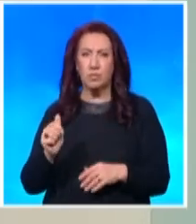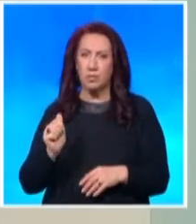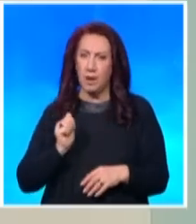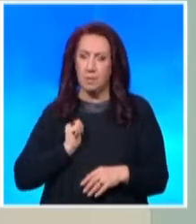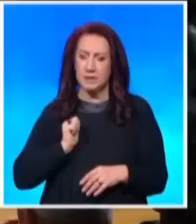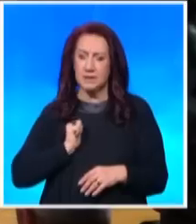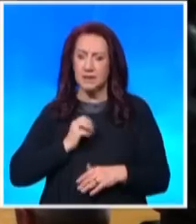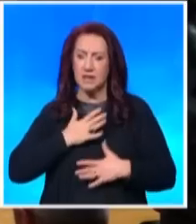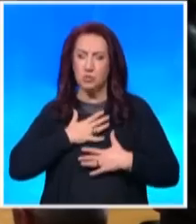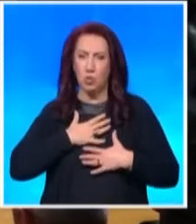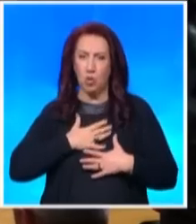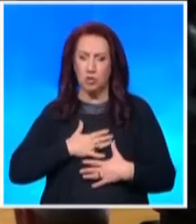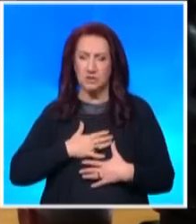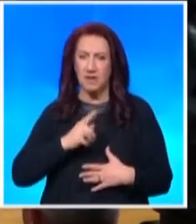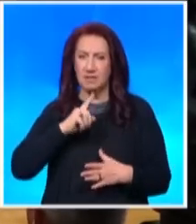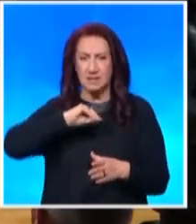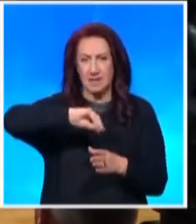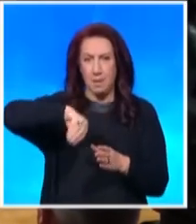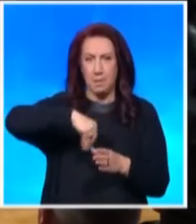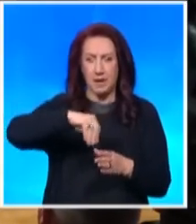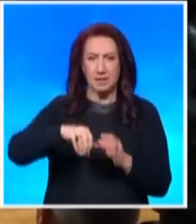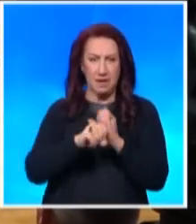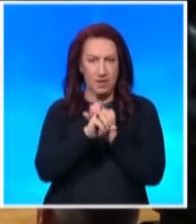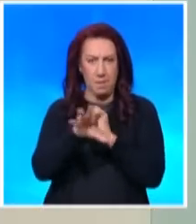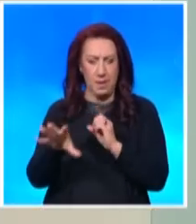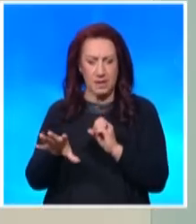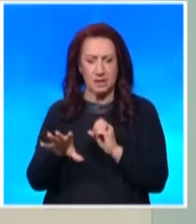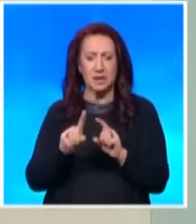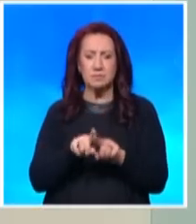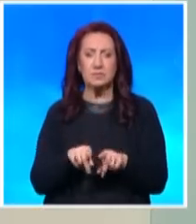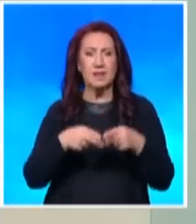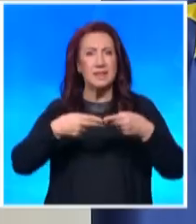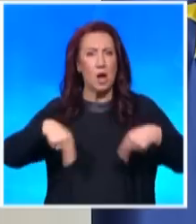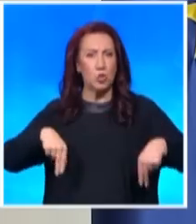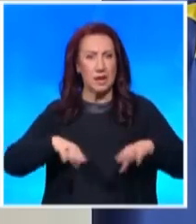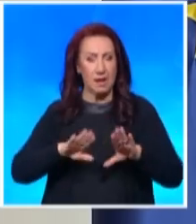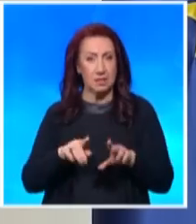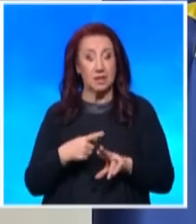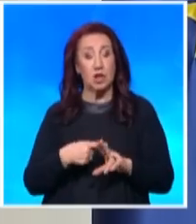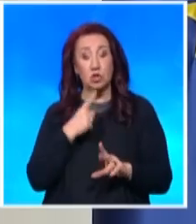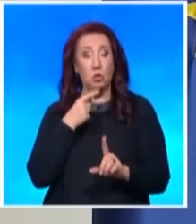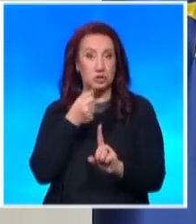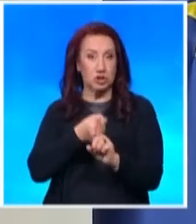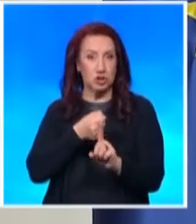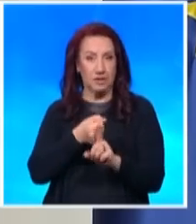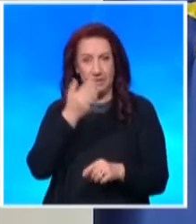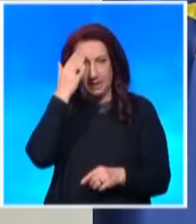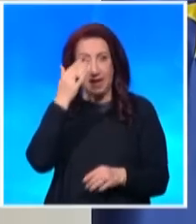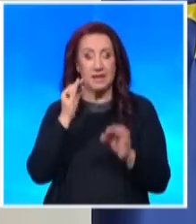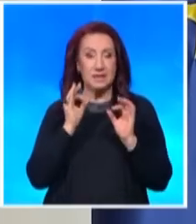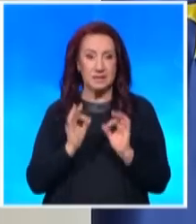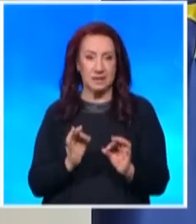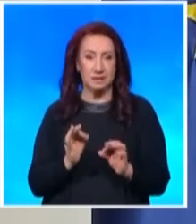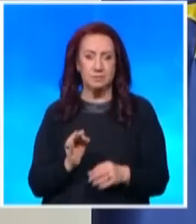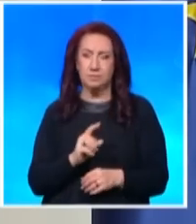в кампанията, да не вземате страна. Но да отстоявате истината. Няма да участваме в